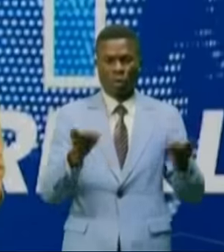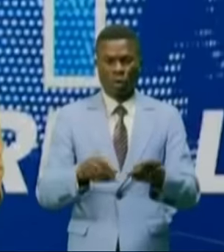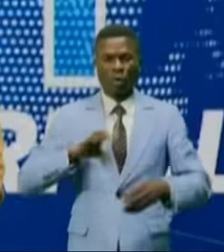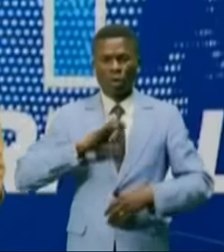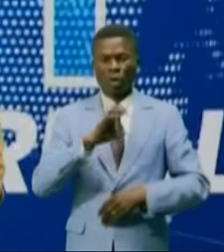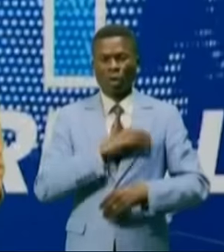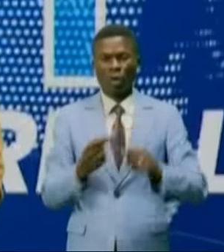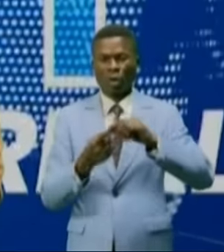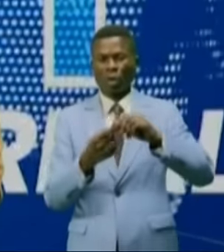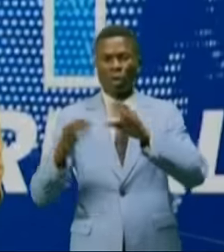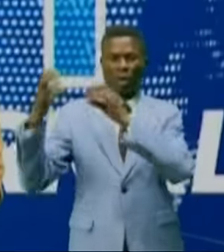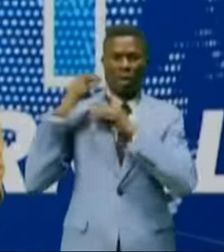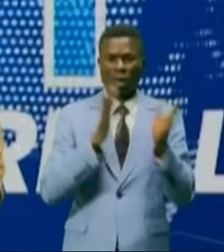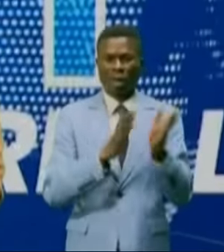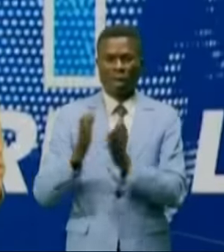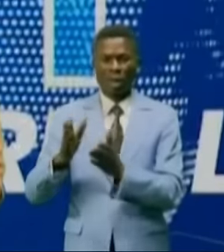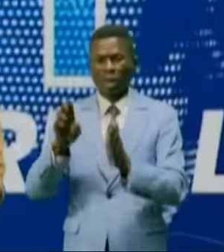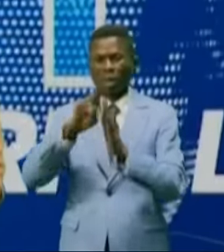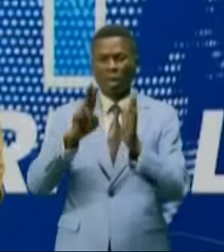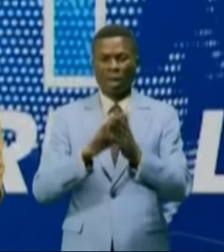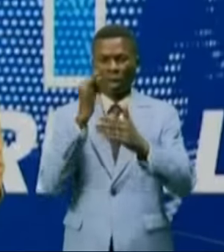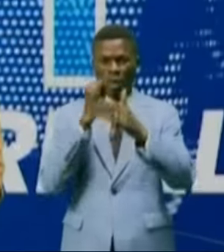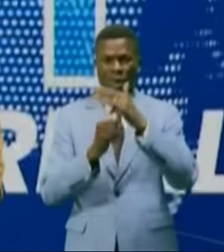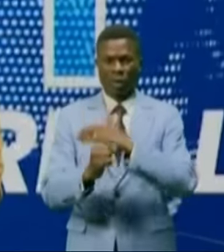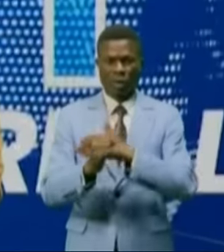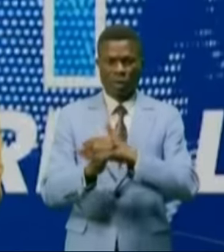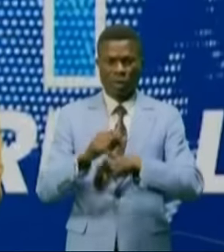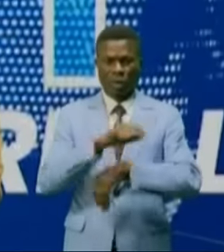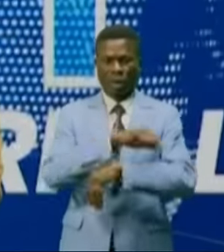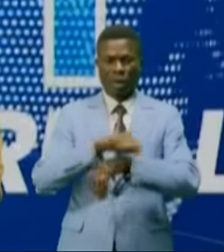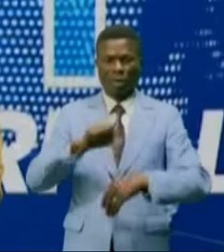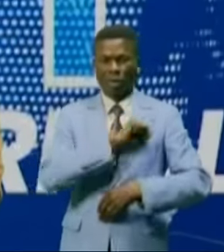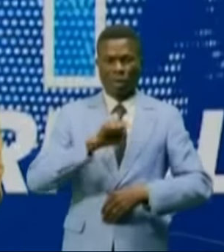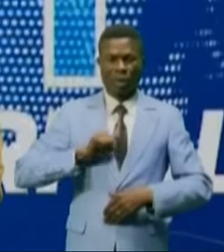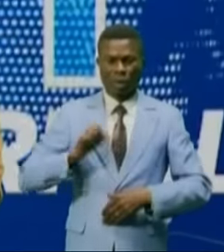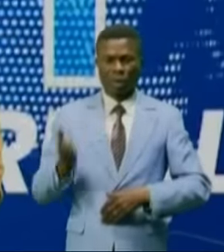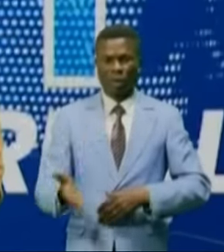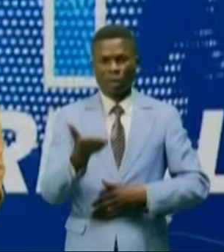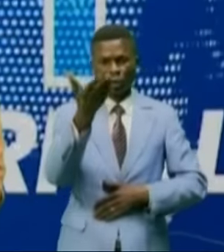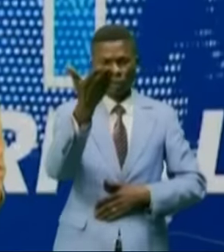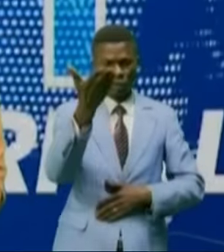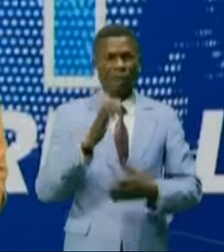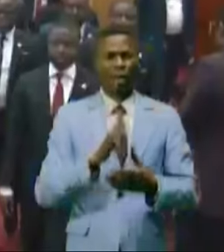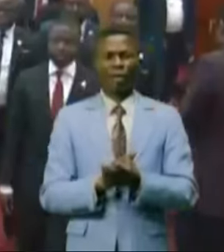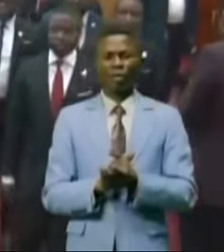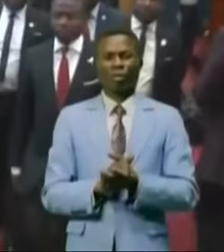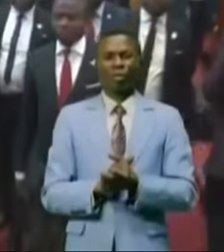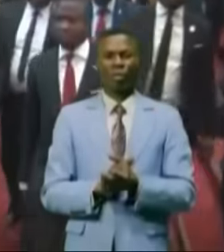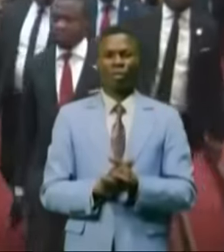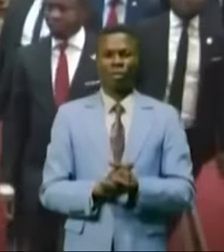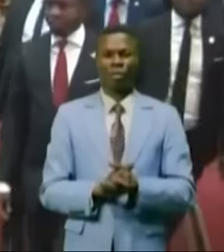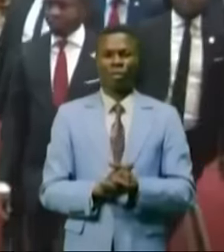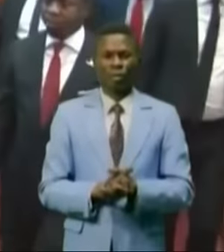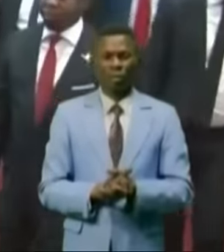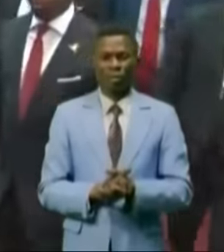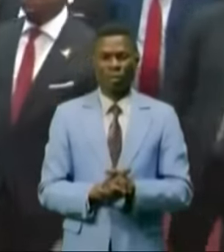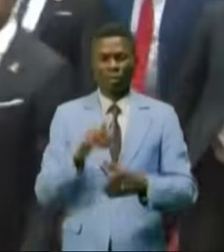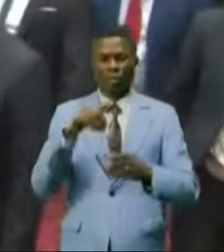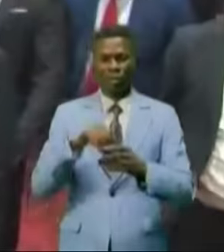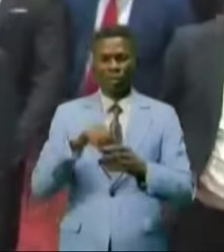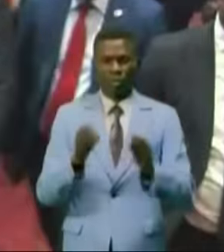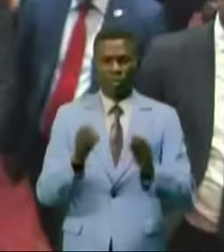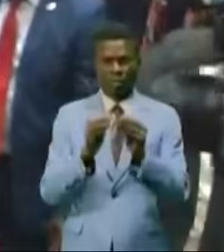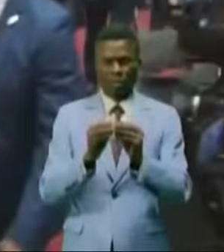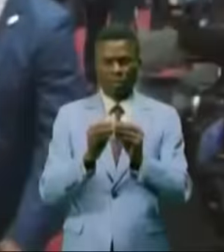commission spéciale chargée d'élaborer le règlement d'ordre intérieur de cette institution. Reportage Christian Taco. Au cours de la